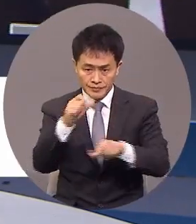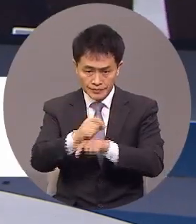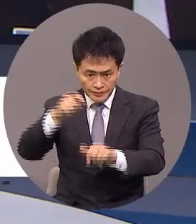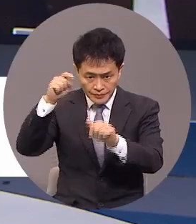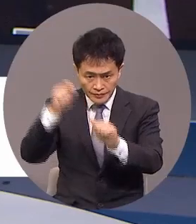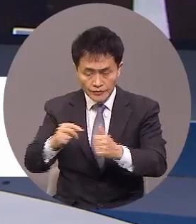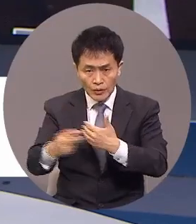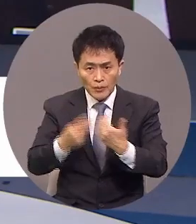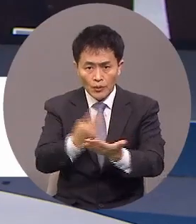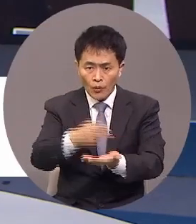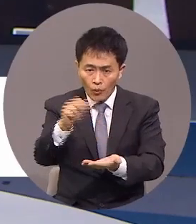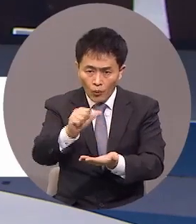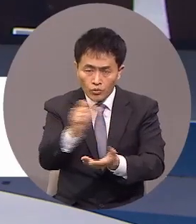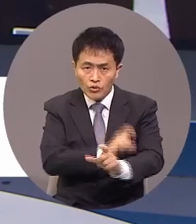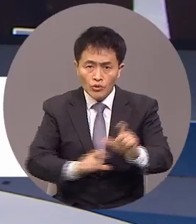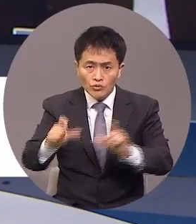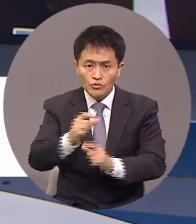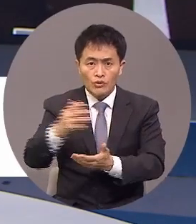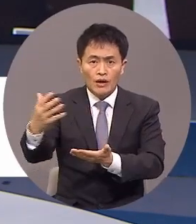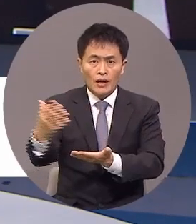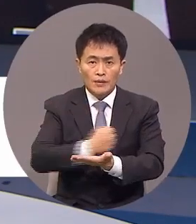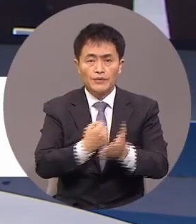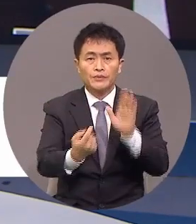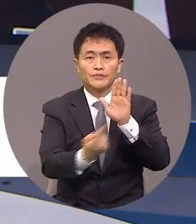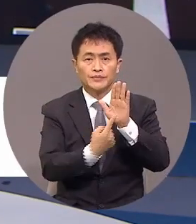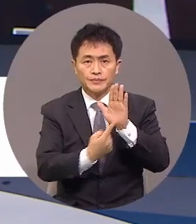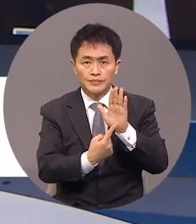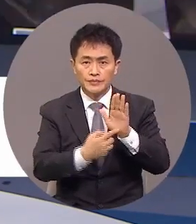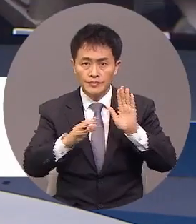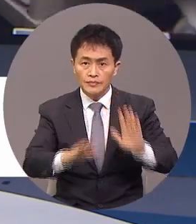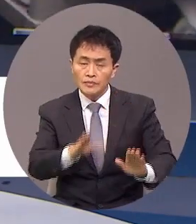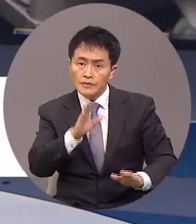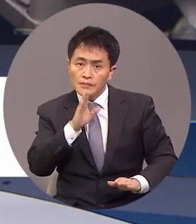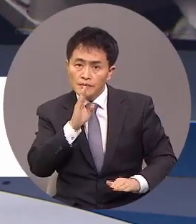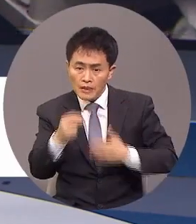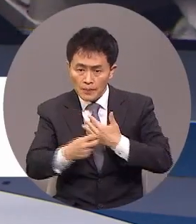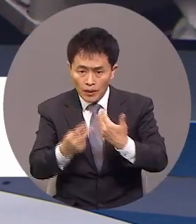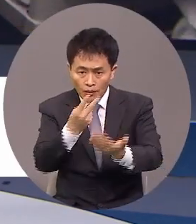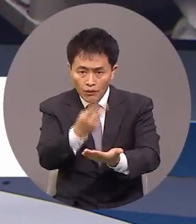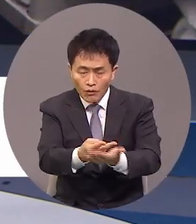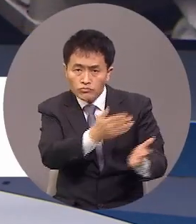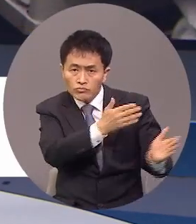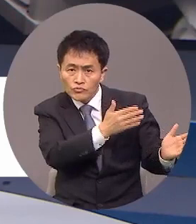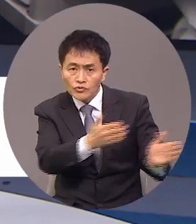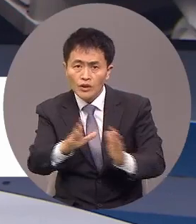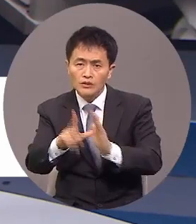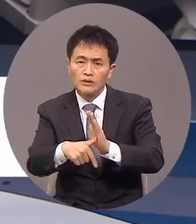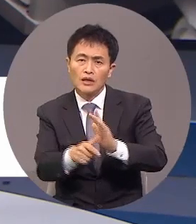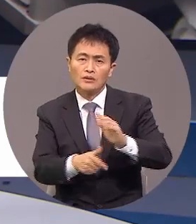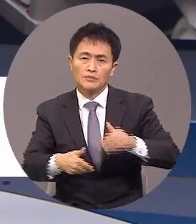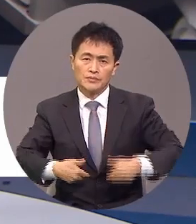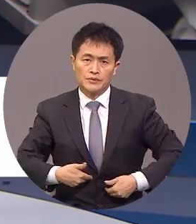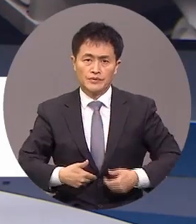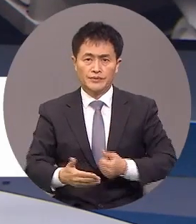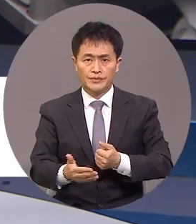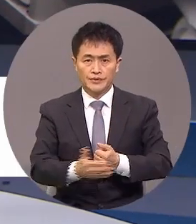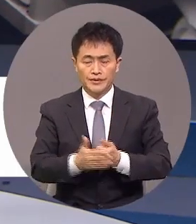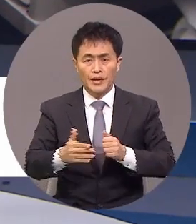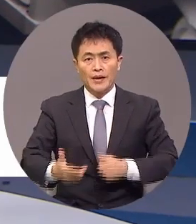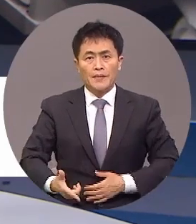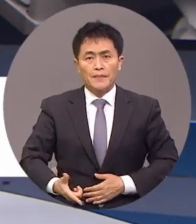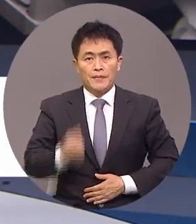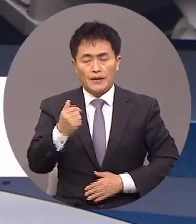통해 병상 5천여 개를 추가 확보하겠다고 밝혔는데요. 실제로 병상이 마련되기까지는 시간이 걸리는 만큼